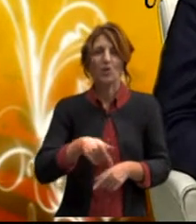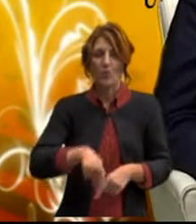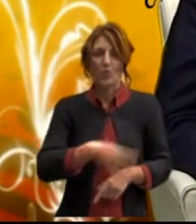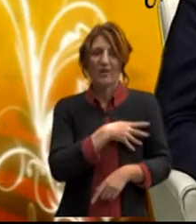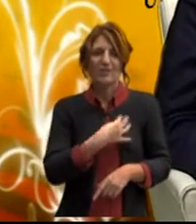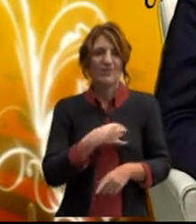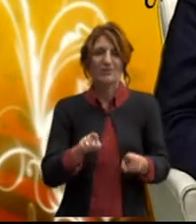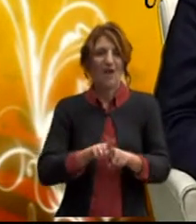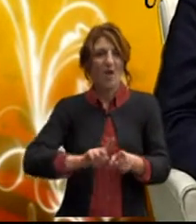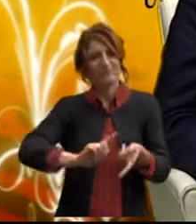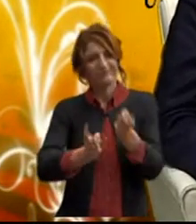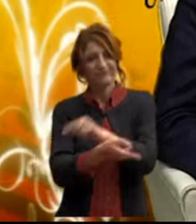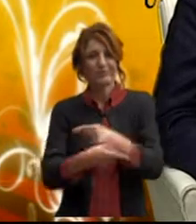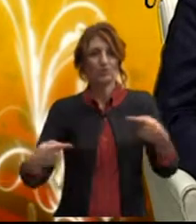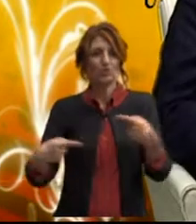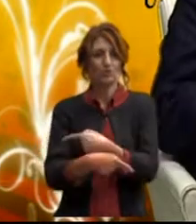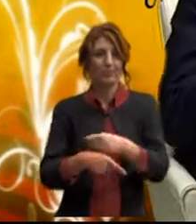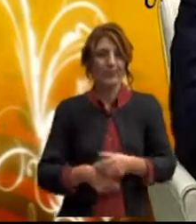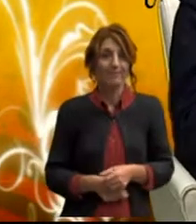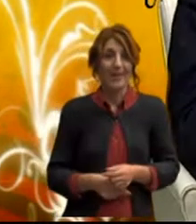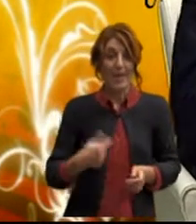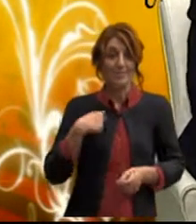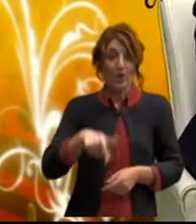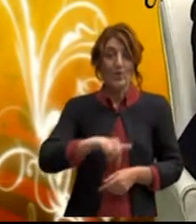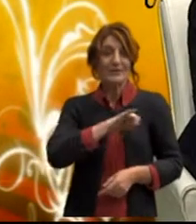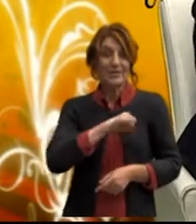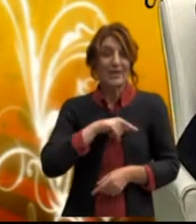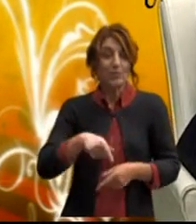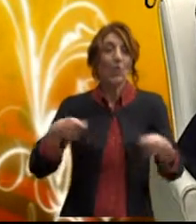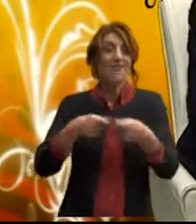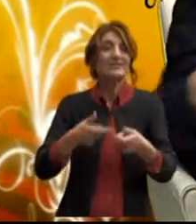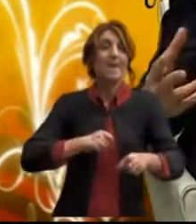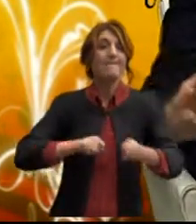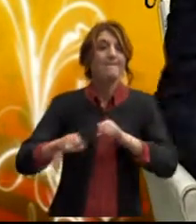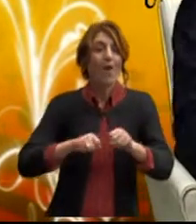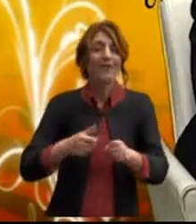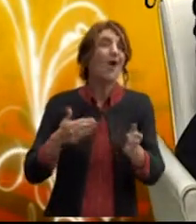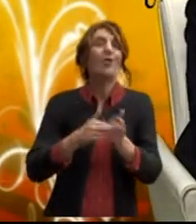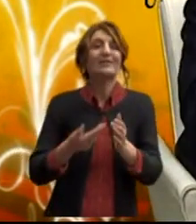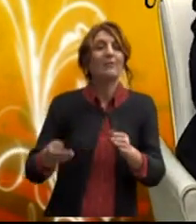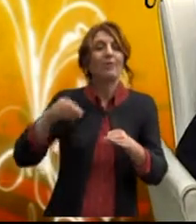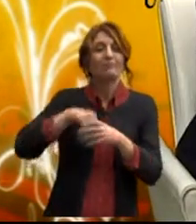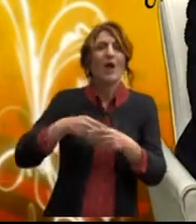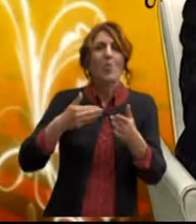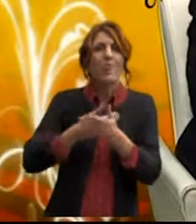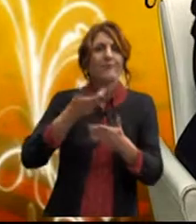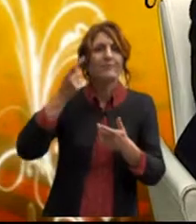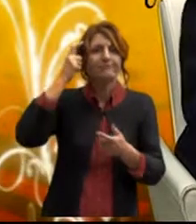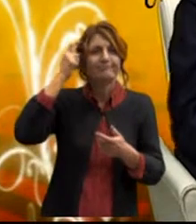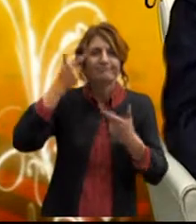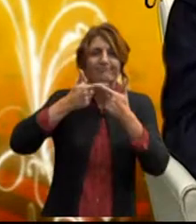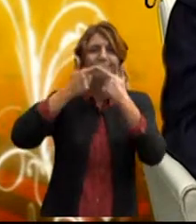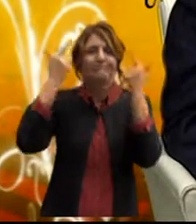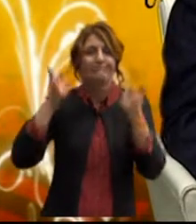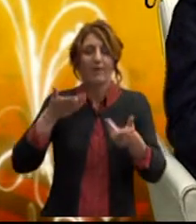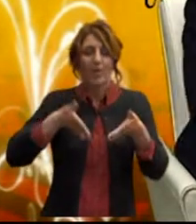malo izokrenulo. Evo, tako da mene politika zanima u tom smislu kako stvoriti jedan novi mentalitet, unijeti novi duh u Hrvatsku politiku, u društvo,